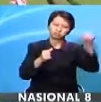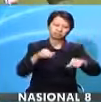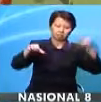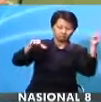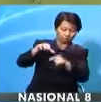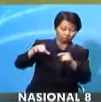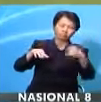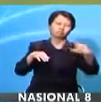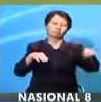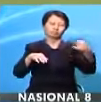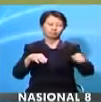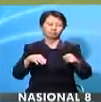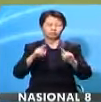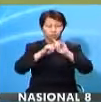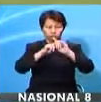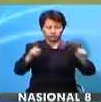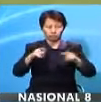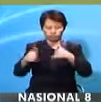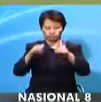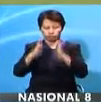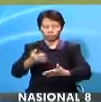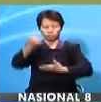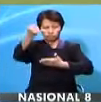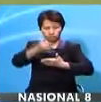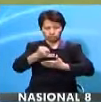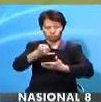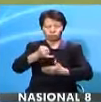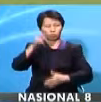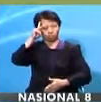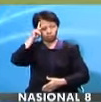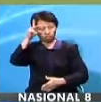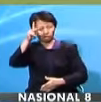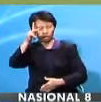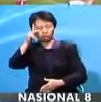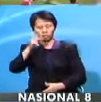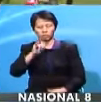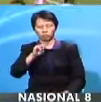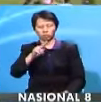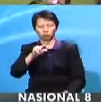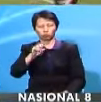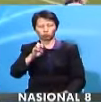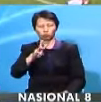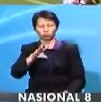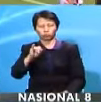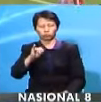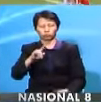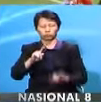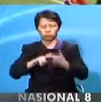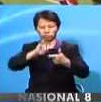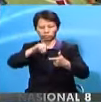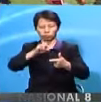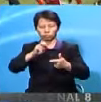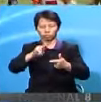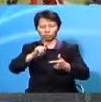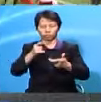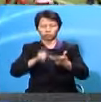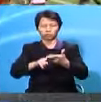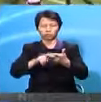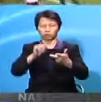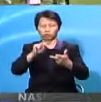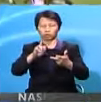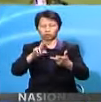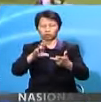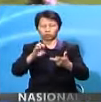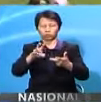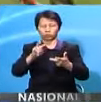memberi impak. Sebaliknya, pemain impak TRW, Iwuji Agustina Mutu, Jonathan McCain dan Erwin